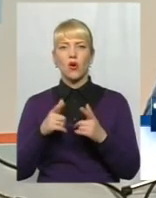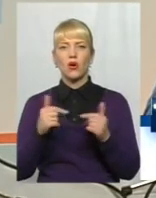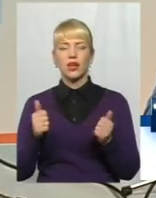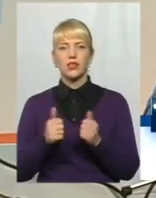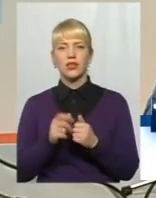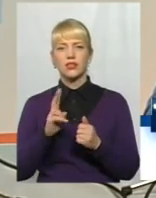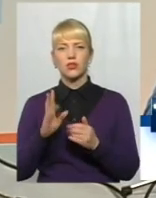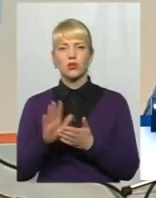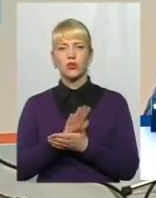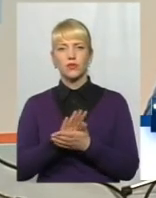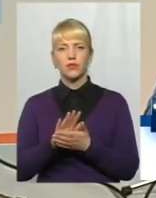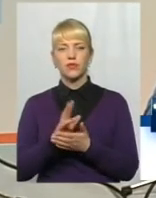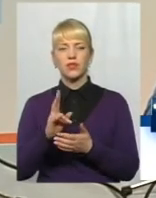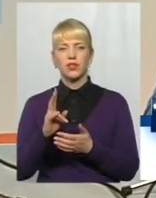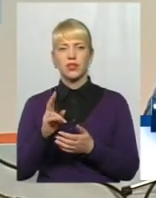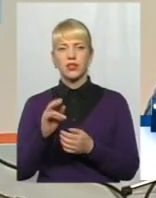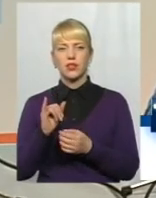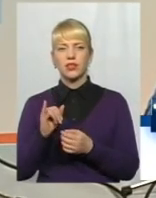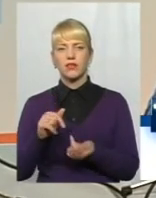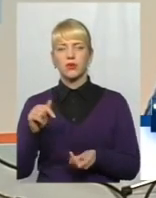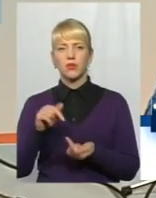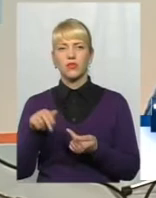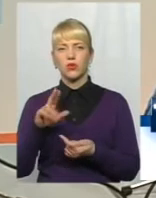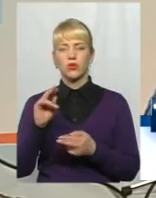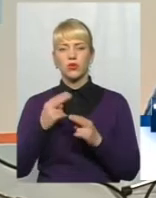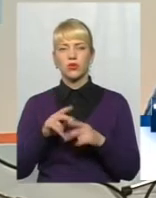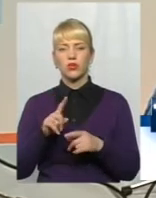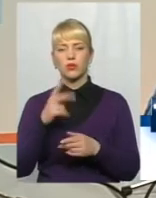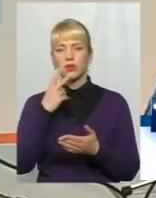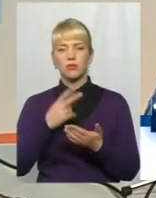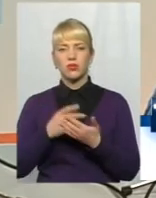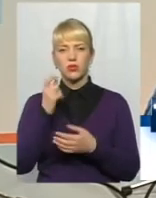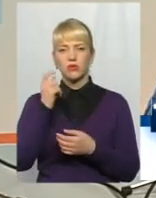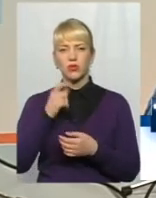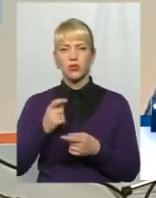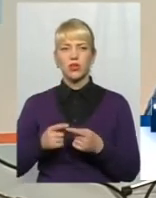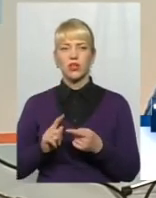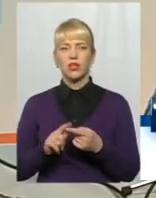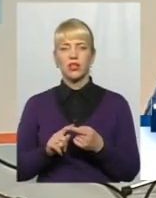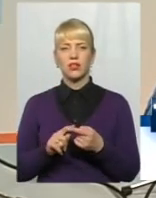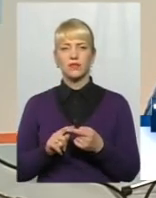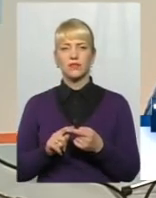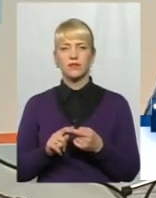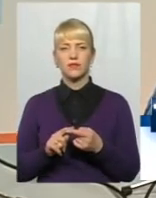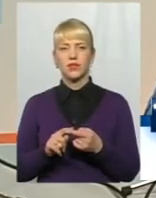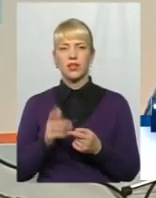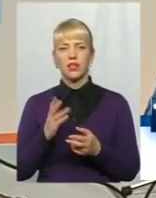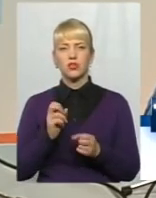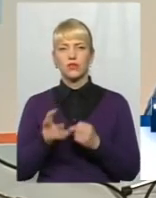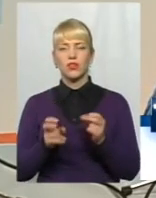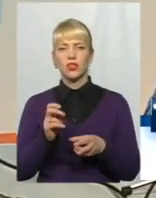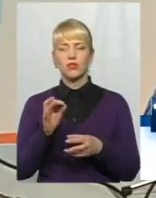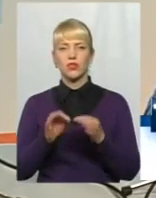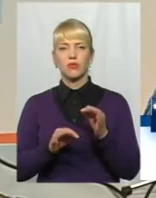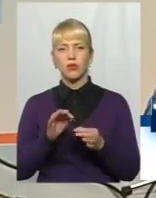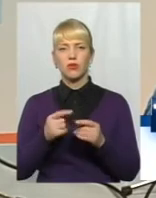та утилізацію відходів, утилізовуються відповідно до технологій, які передбачені в Україні. Викидати їх в природу, ну, це буде забруднення